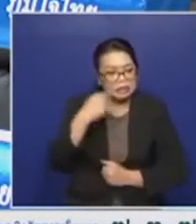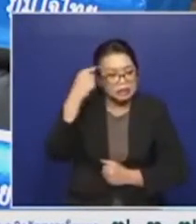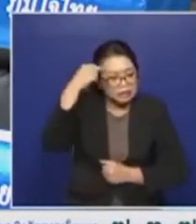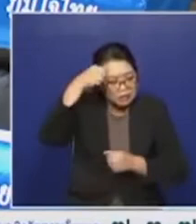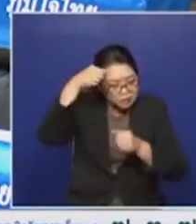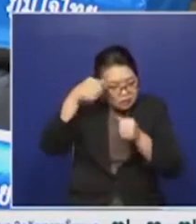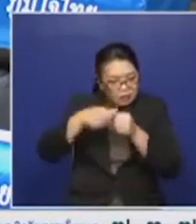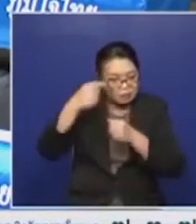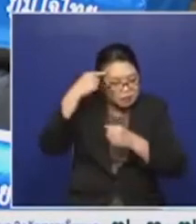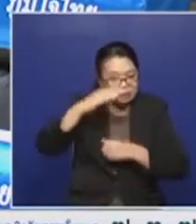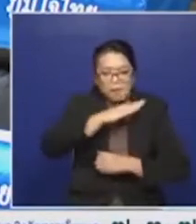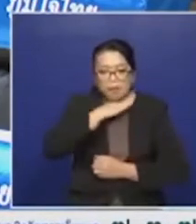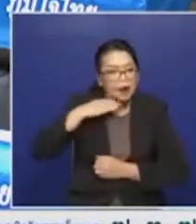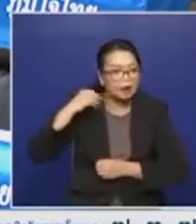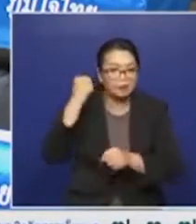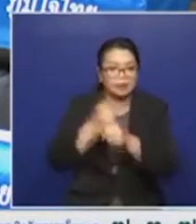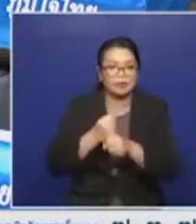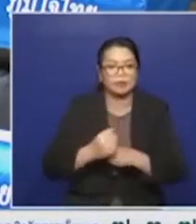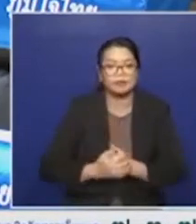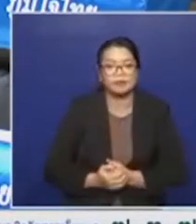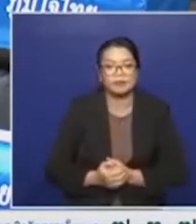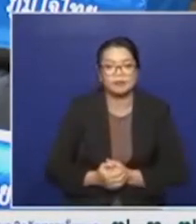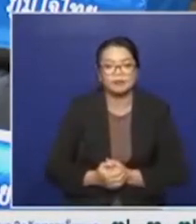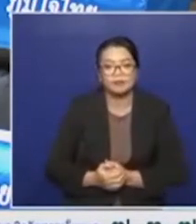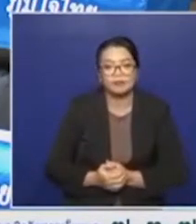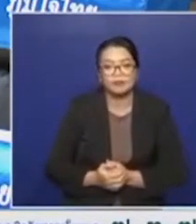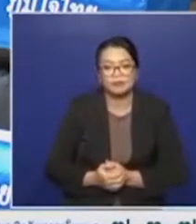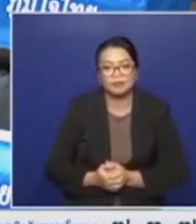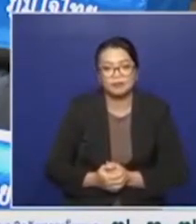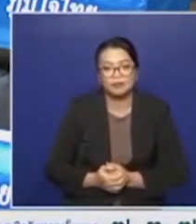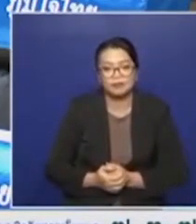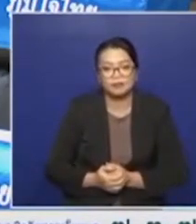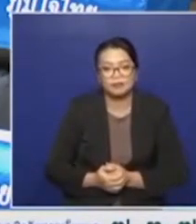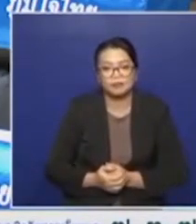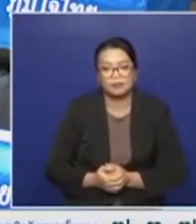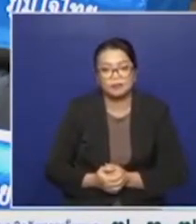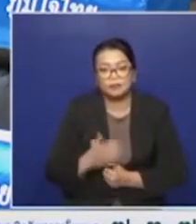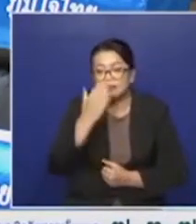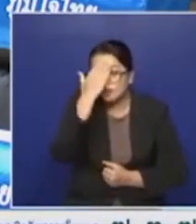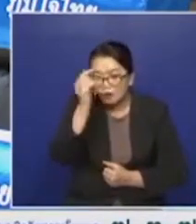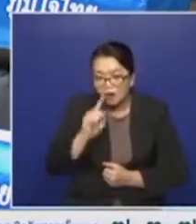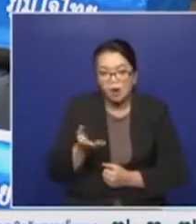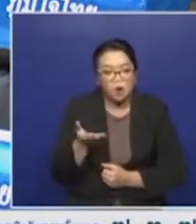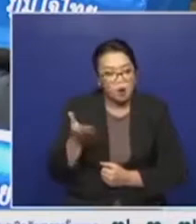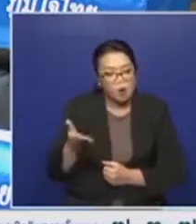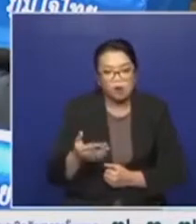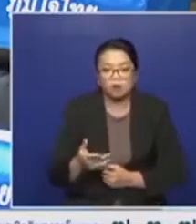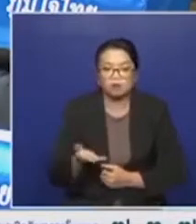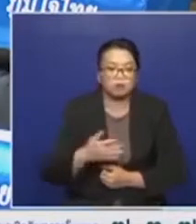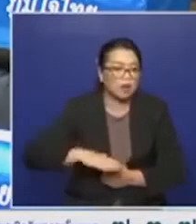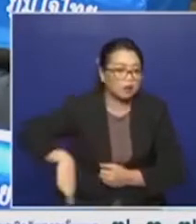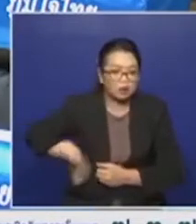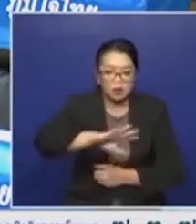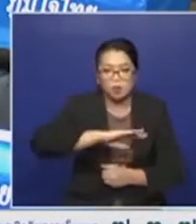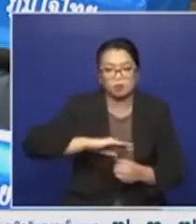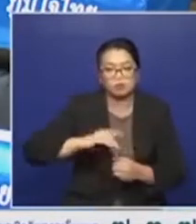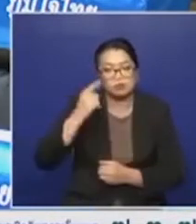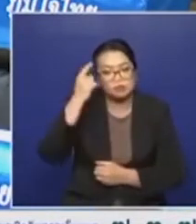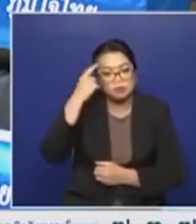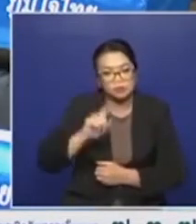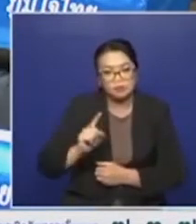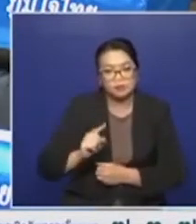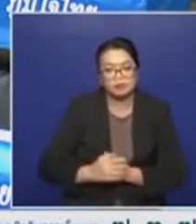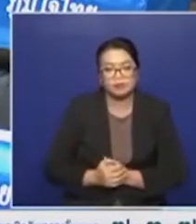ต่อบาปที่ตัวเองได้ก่อเอาไว้ด้วยนี้ผมจึงขอเรียกร้องต่อพวกเราทุกคน